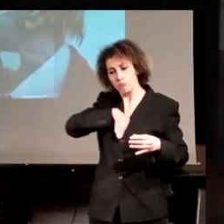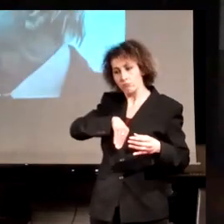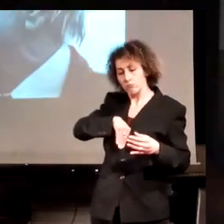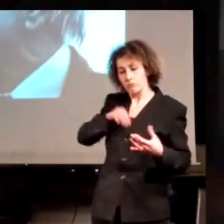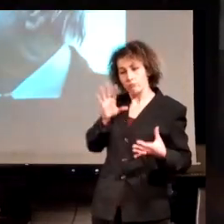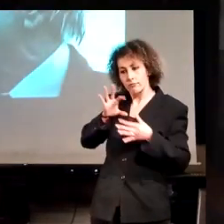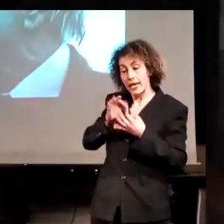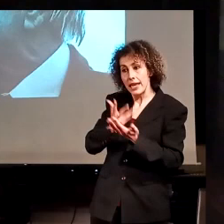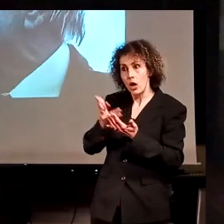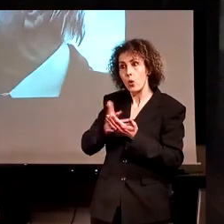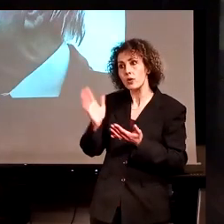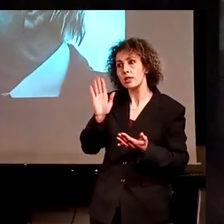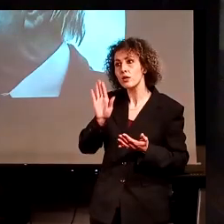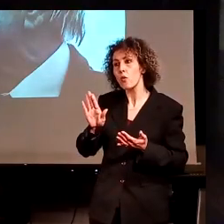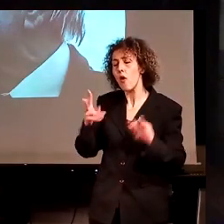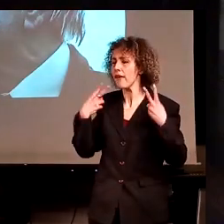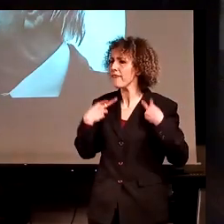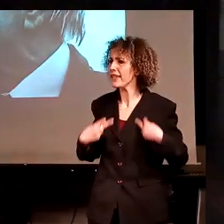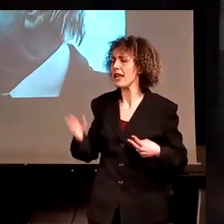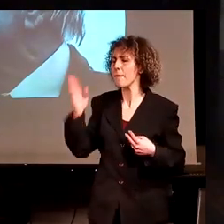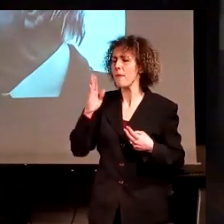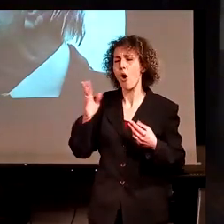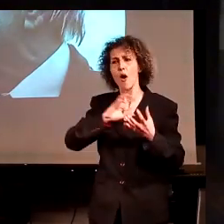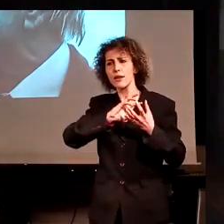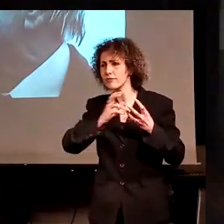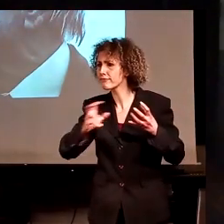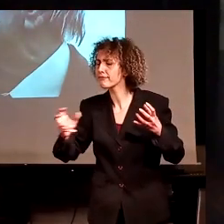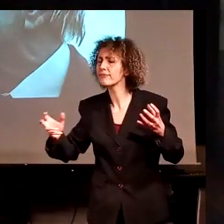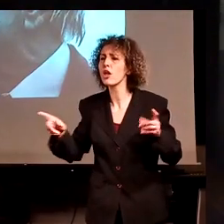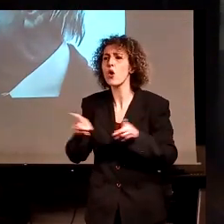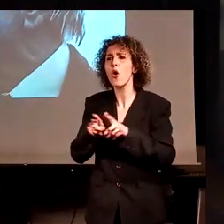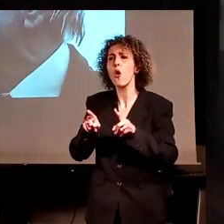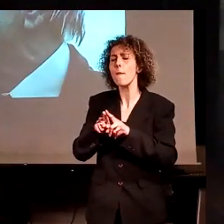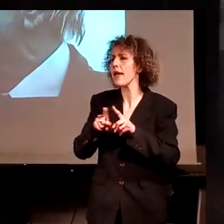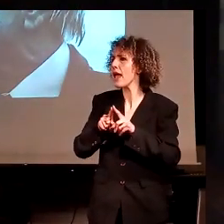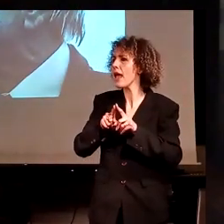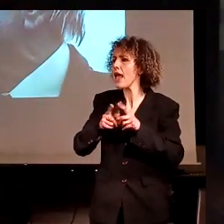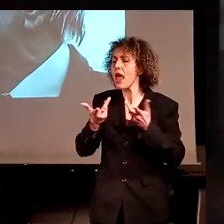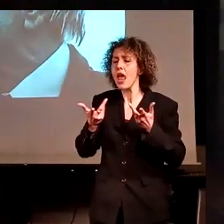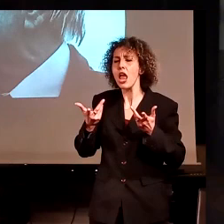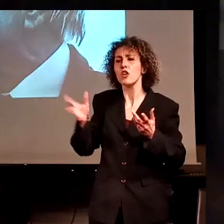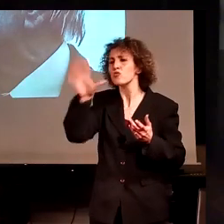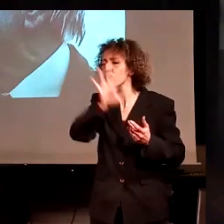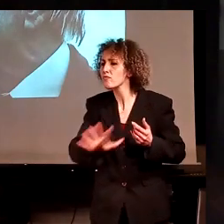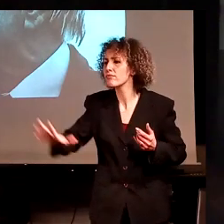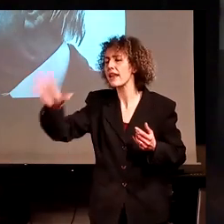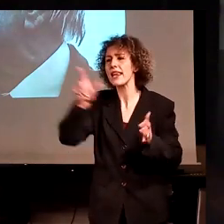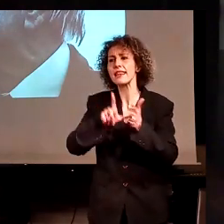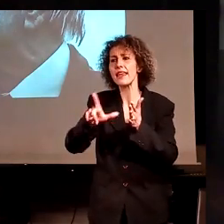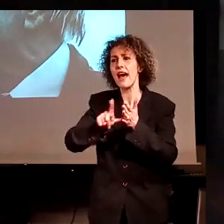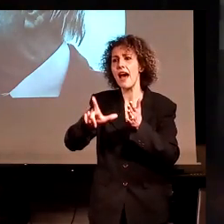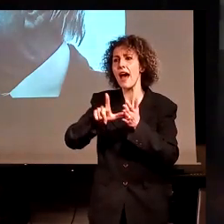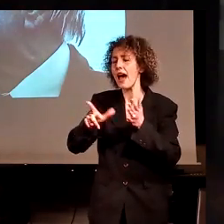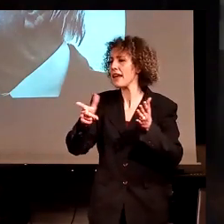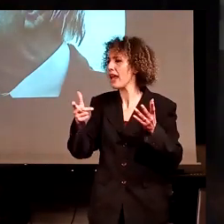e quante vite ci sono di borges e una geografia letteraria e una geografia anche di relazione di persone con con